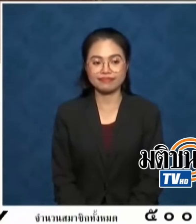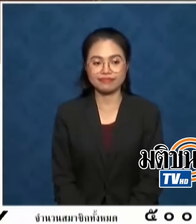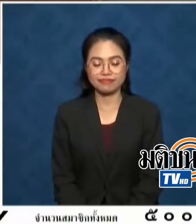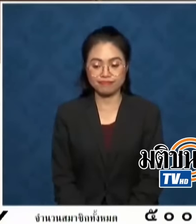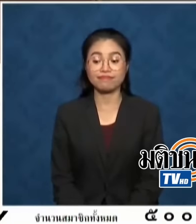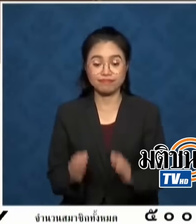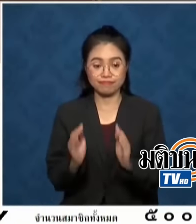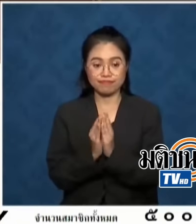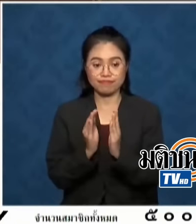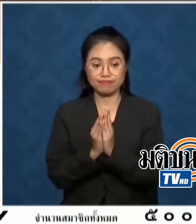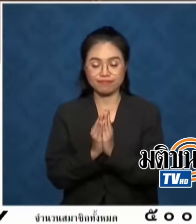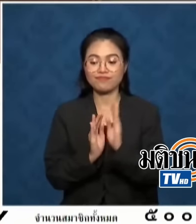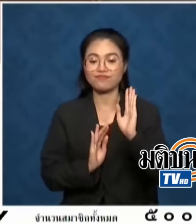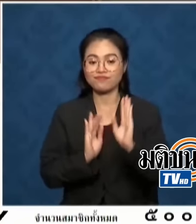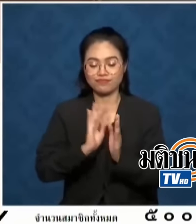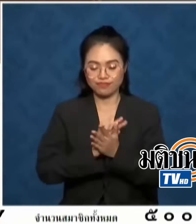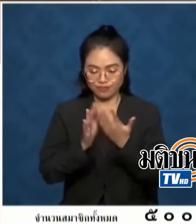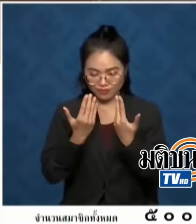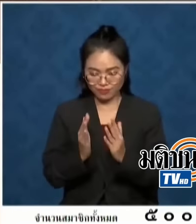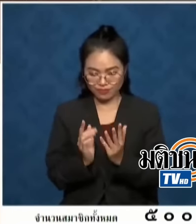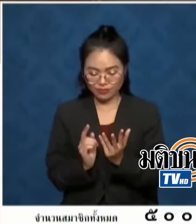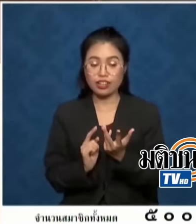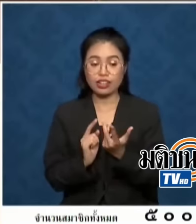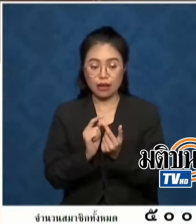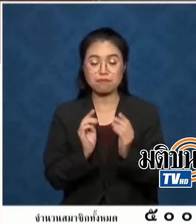คะแนนเรียบร้อยนะครับขอปิดการลงคะแนนครับ